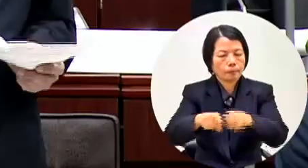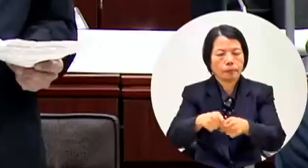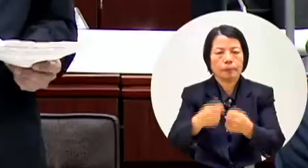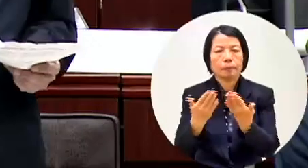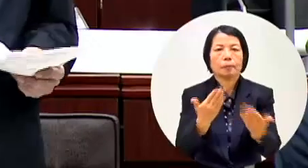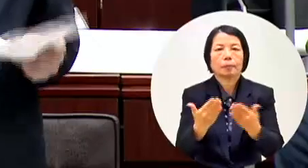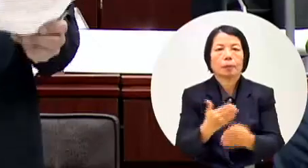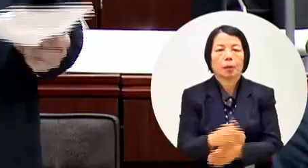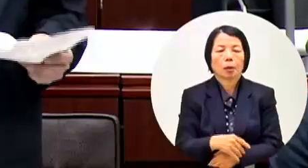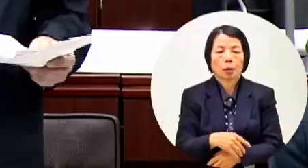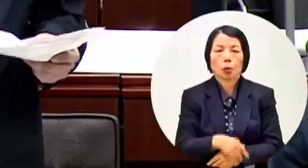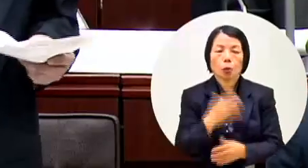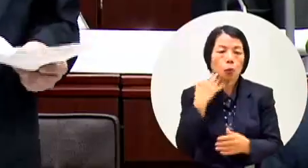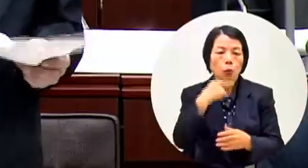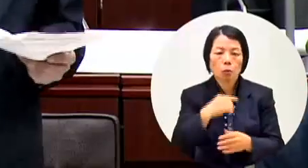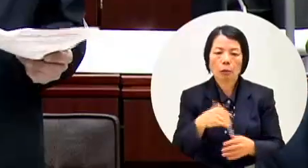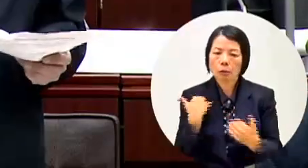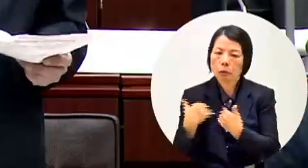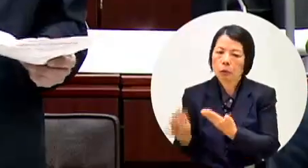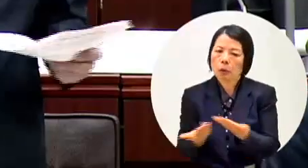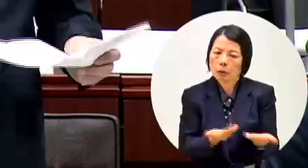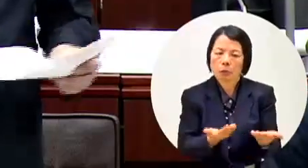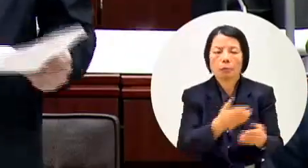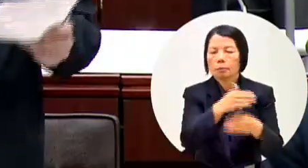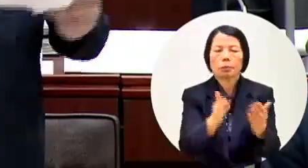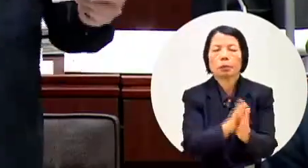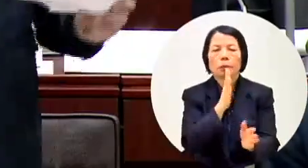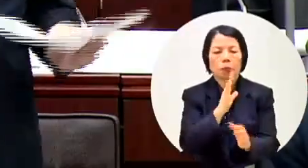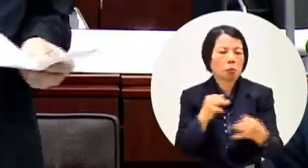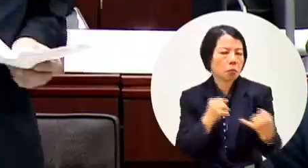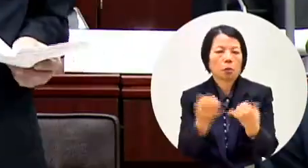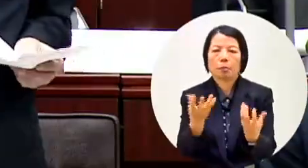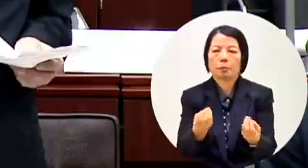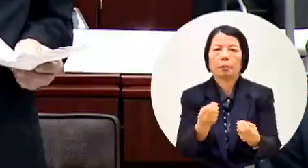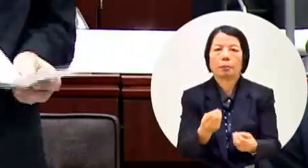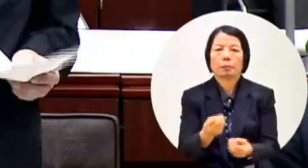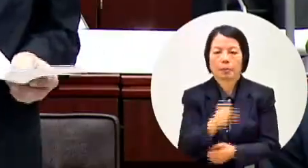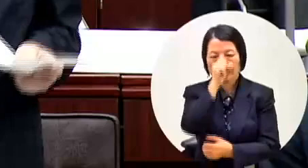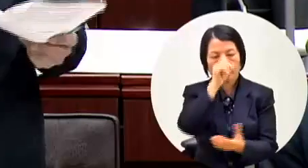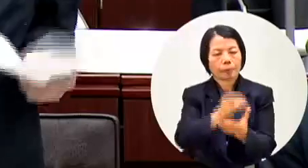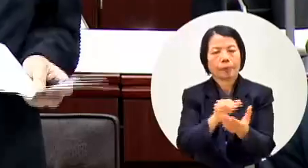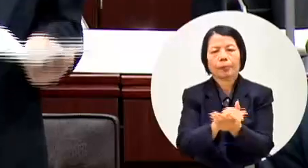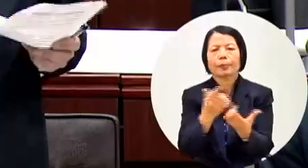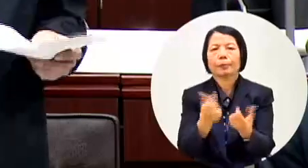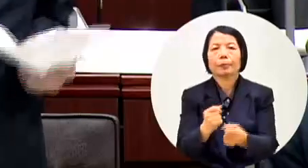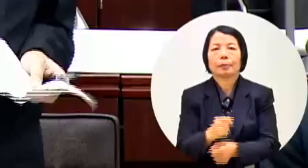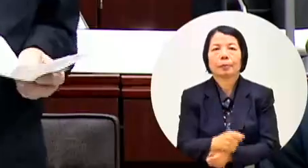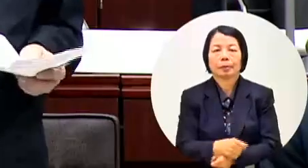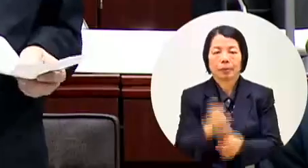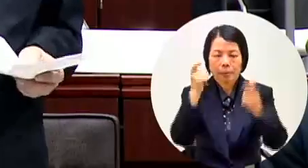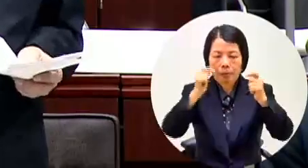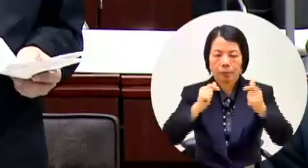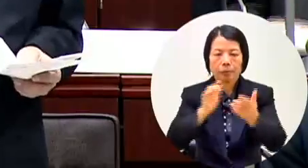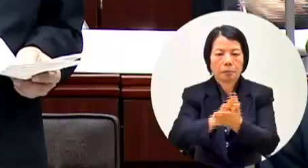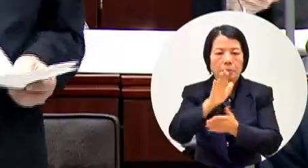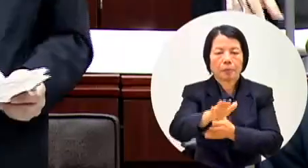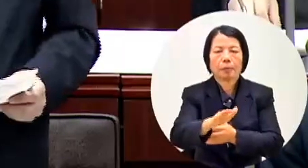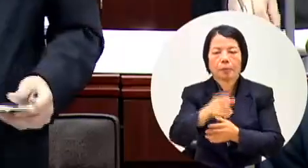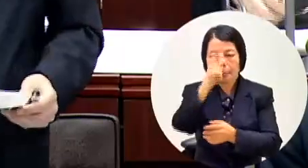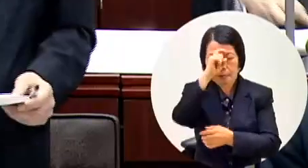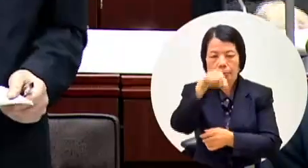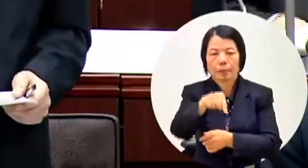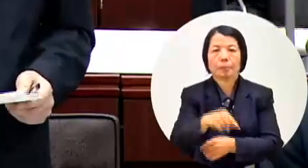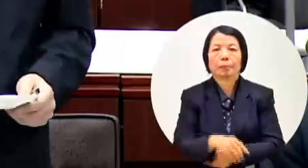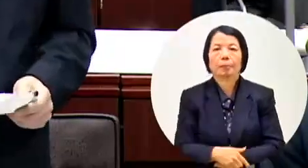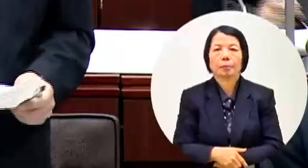是我们的好朋友，我们没有任何敌人，全部都是我们的好朋友。高雄市的未来希望是在这里，所以